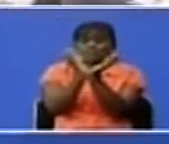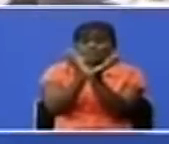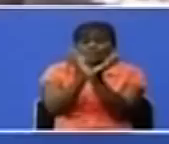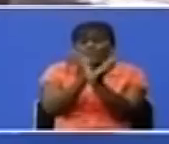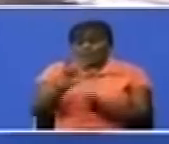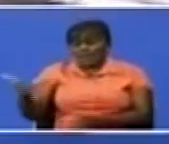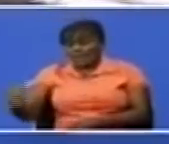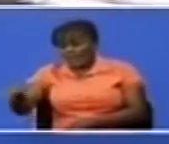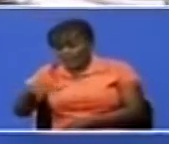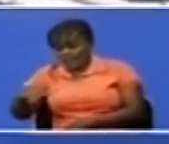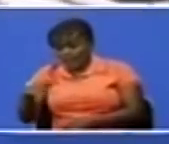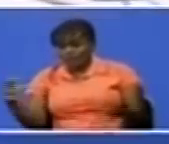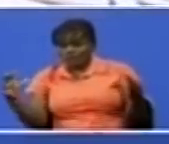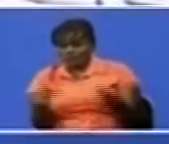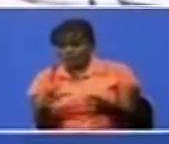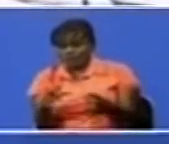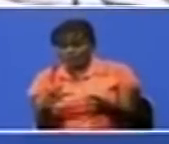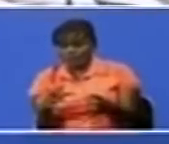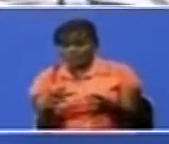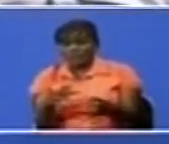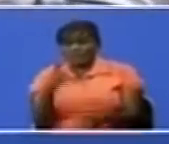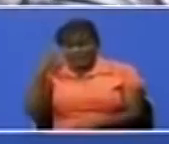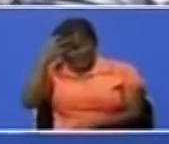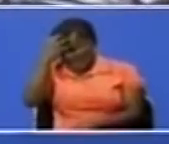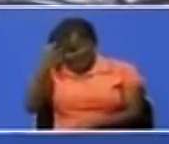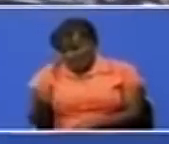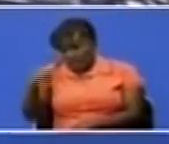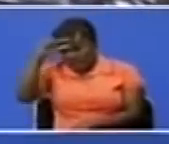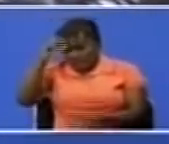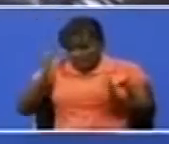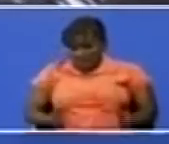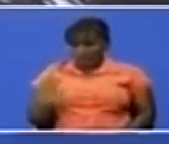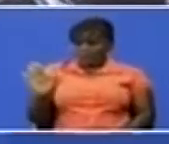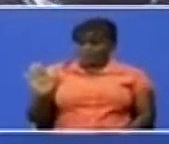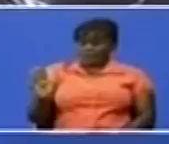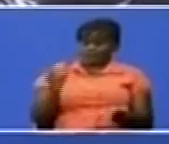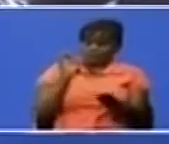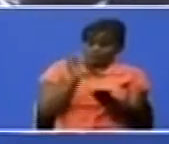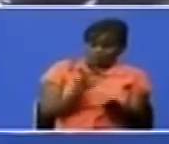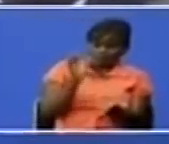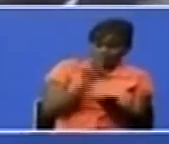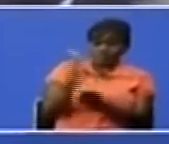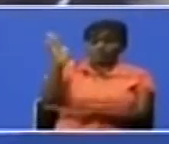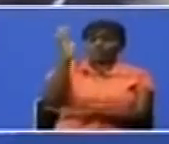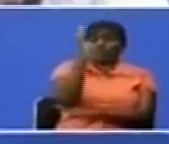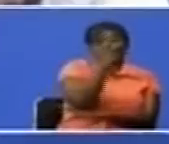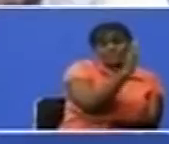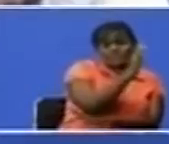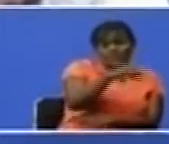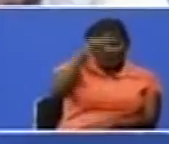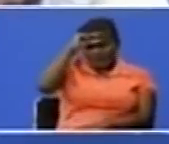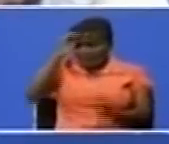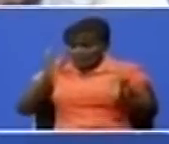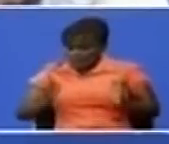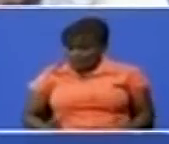Elgeyo Marakwet, wakazi wa Kaptarako wamekerwa na uamuzi wa gavana wa kaunti hiyo kuwaondoa kutoka msitu wa Kaptagat. Gavana